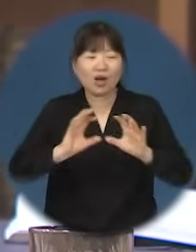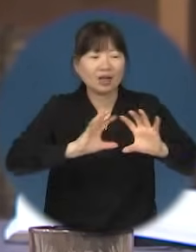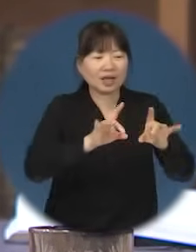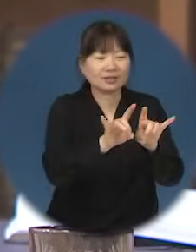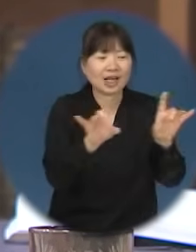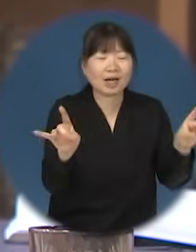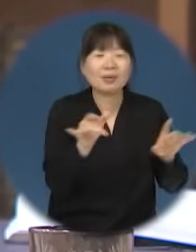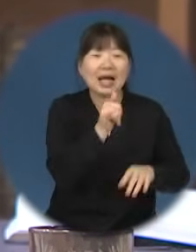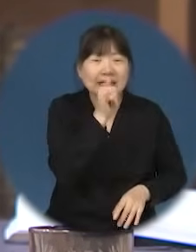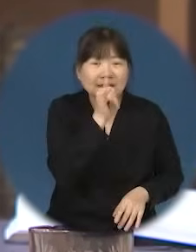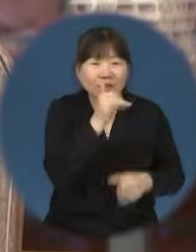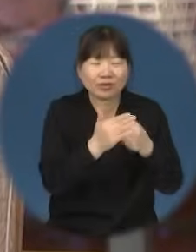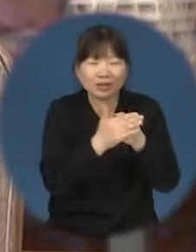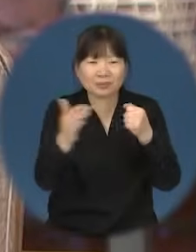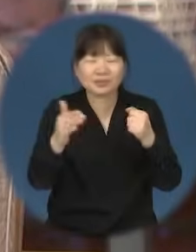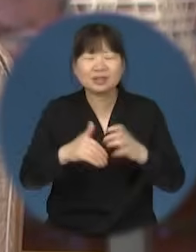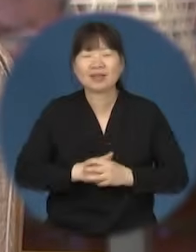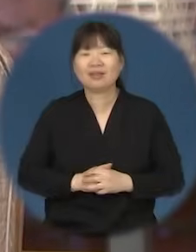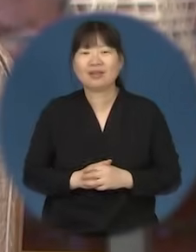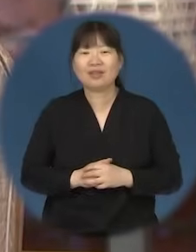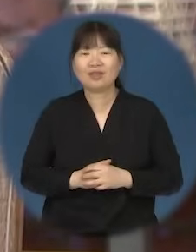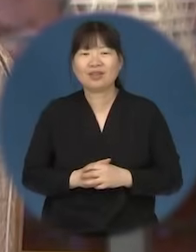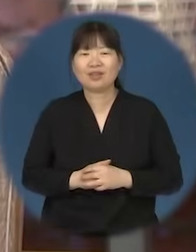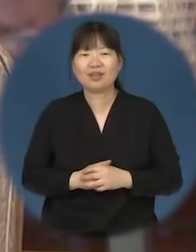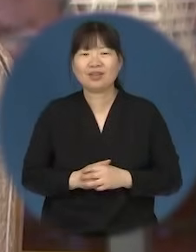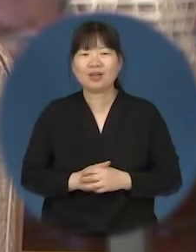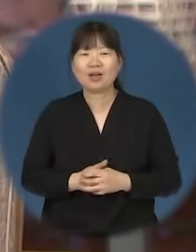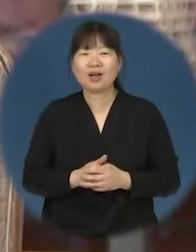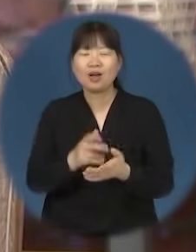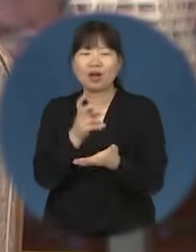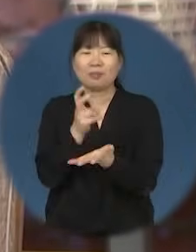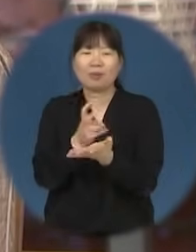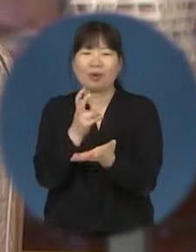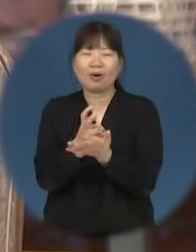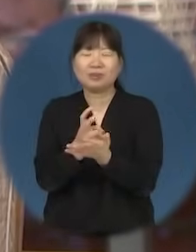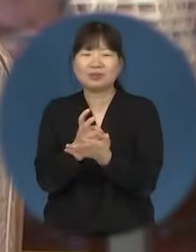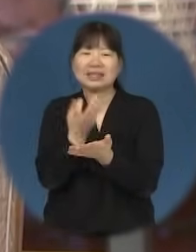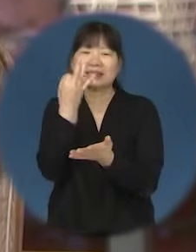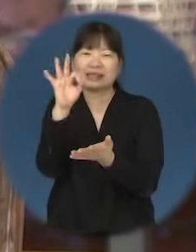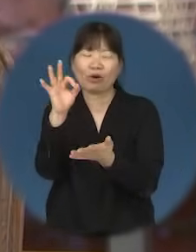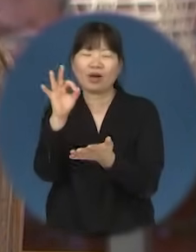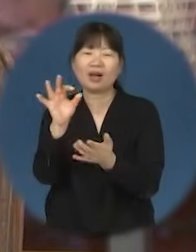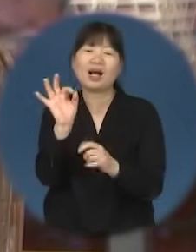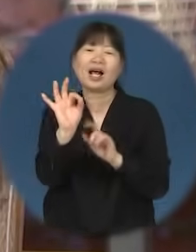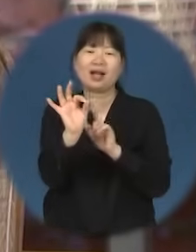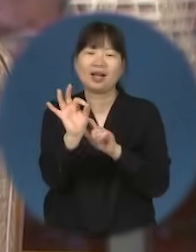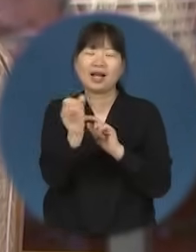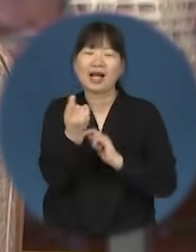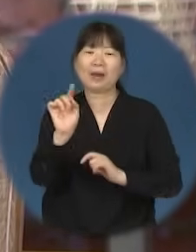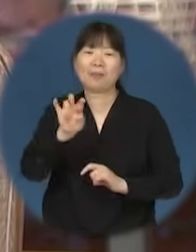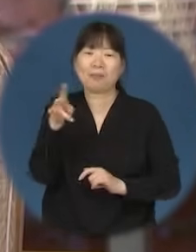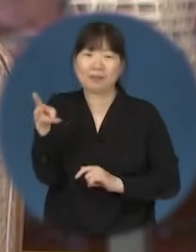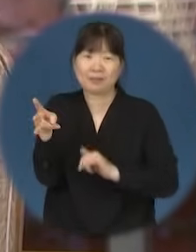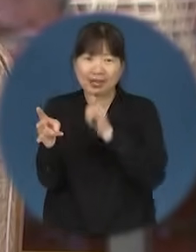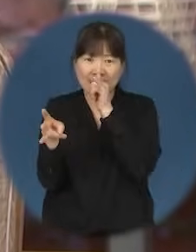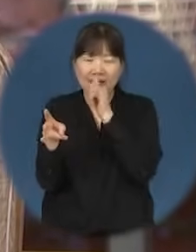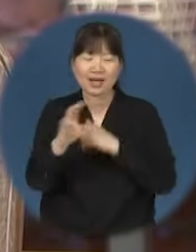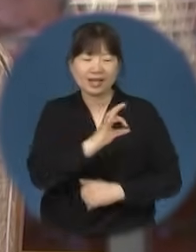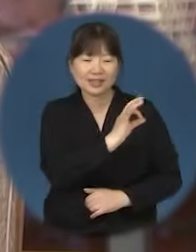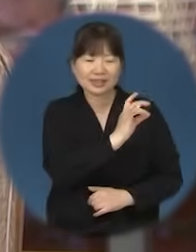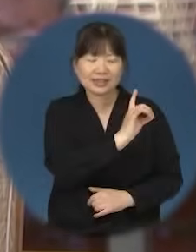예예예, 예, 예, 예. 맞습니다. 그래서 그러한 이제 이거는 이제 법정화폐죠. 그렇죠. 예, 법정화폐가 이제 디지털